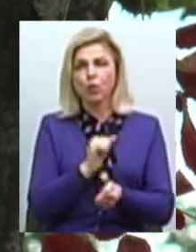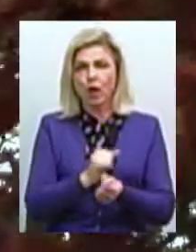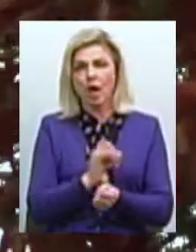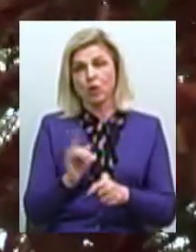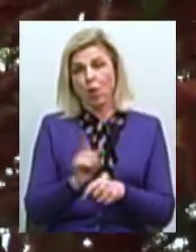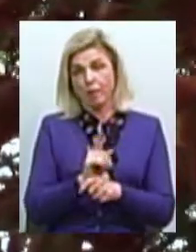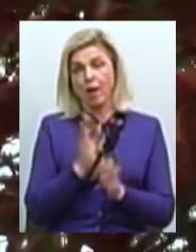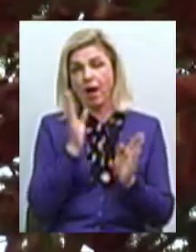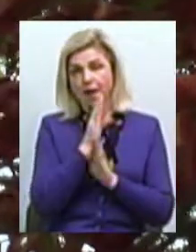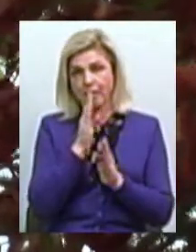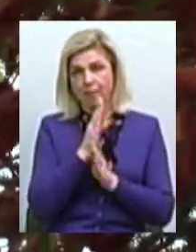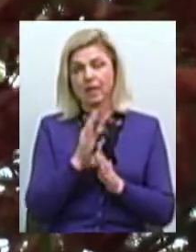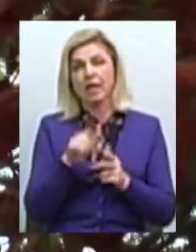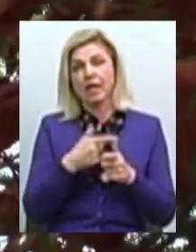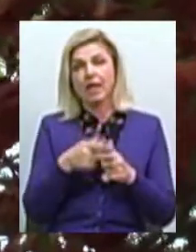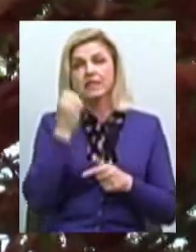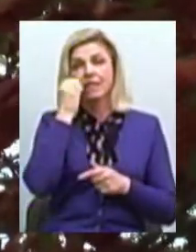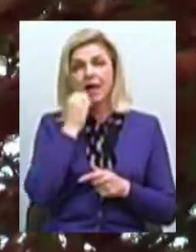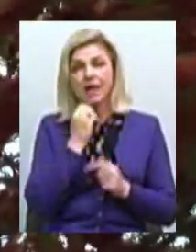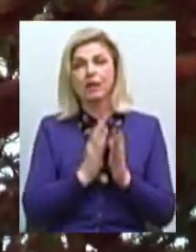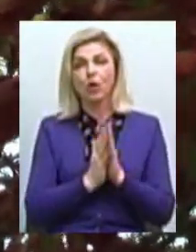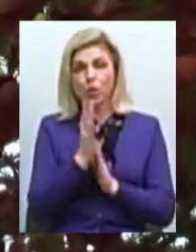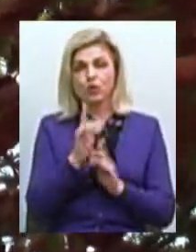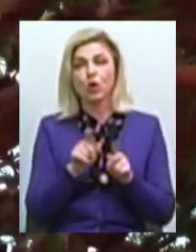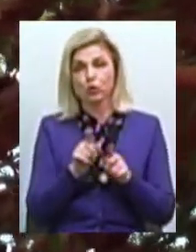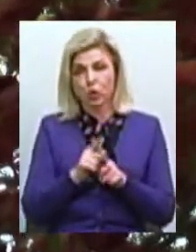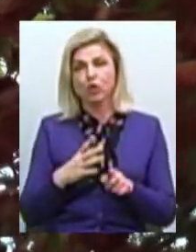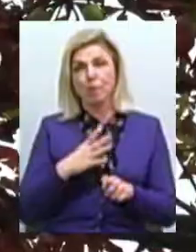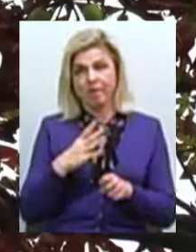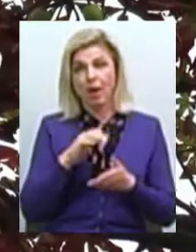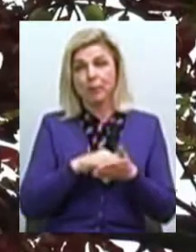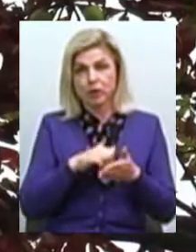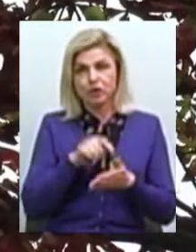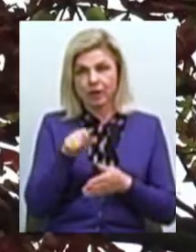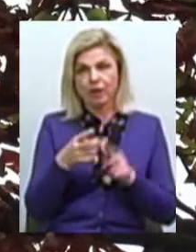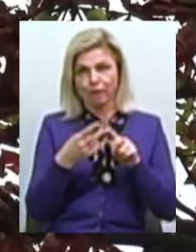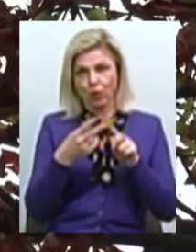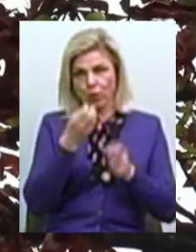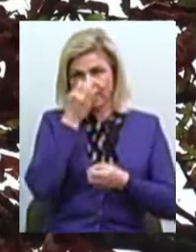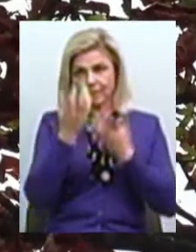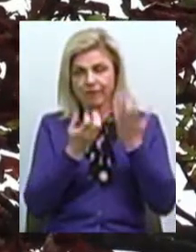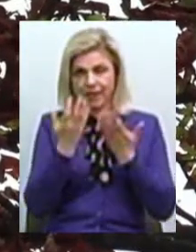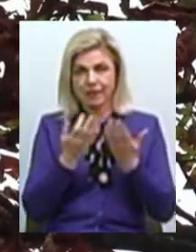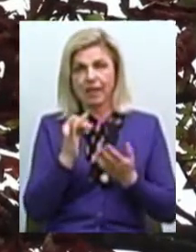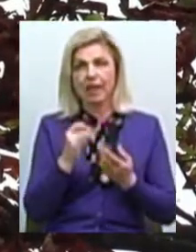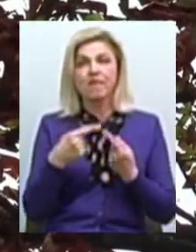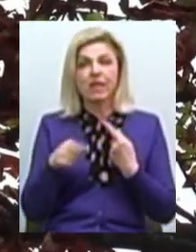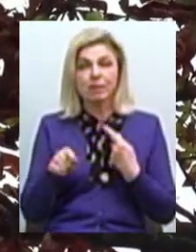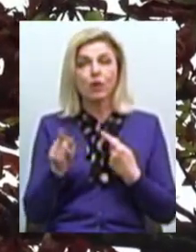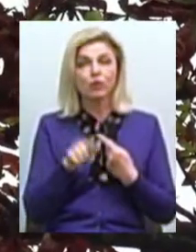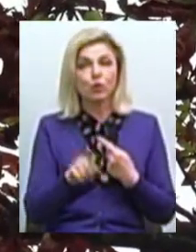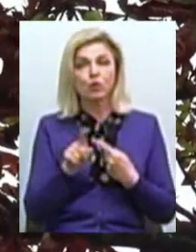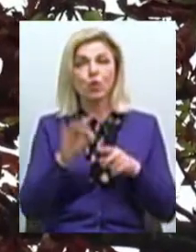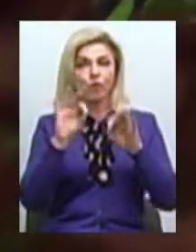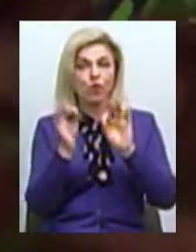умови, старіння. Старіння рослин також визиває вторинне цвітіння. Ну, єдине лише відмінність в тому, що